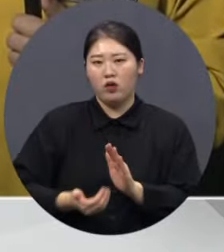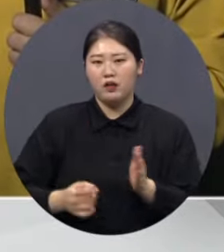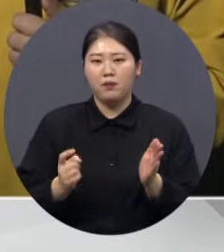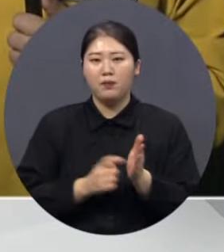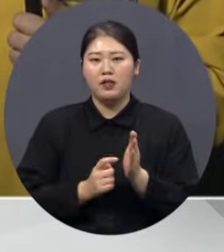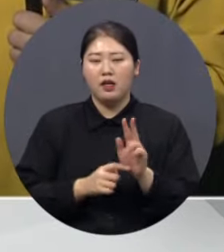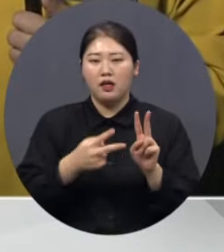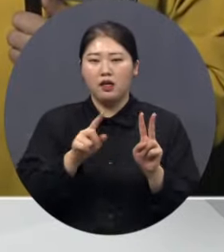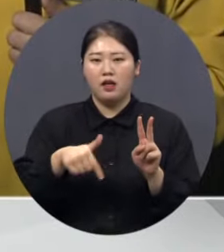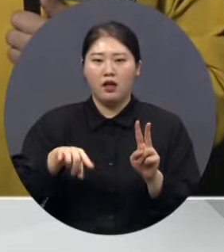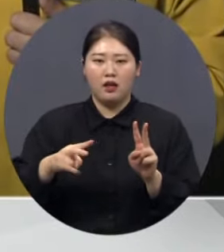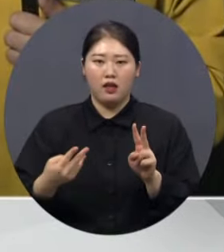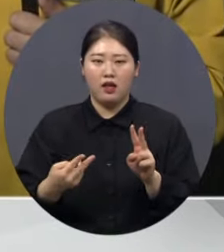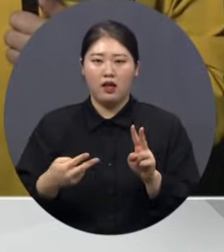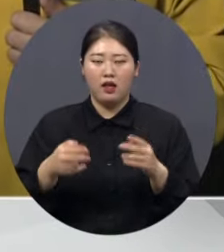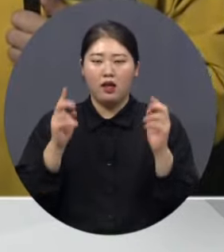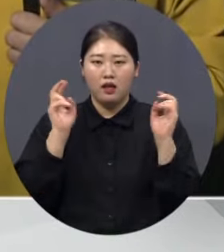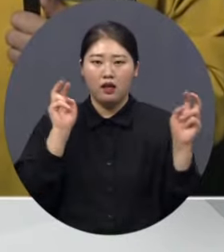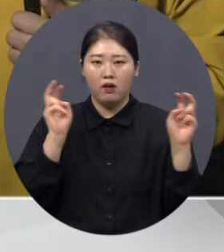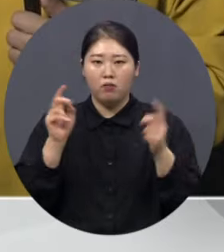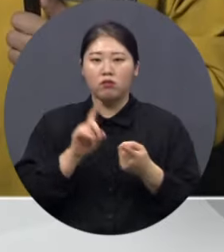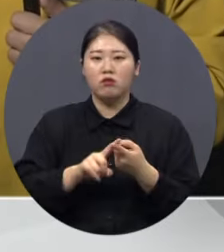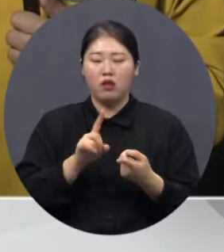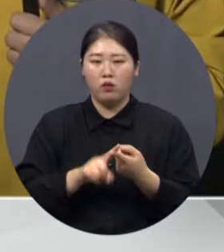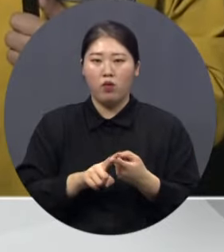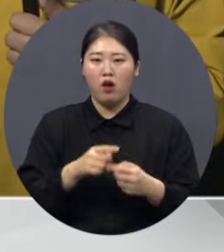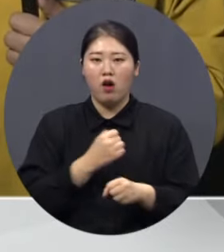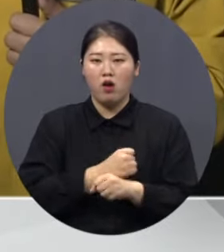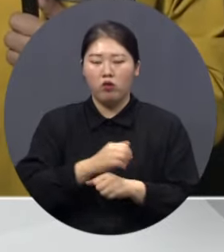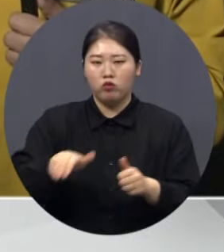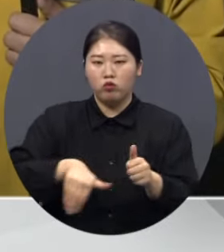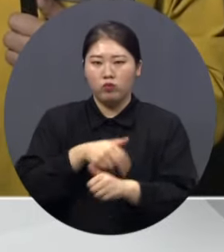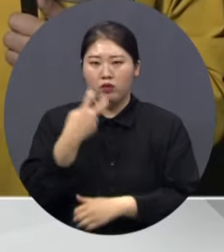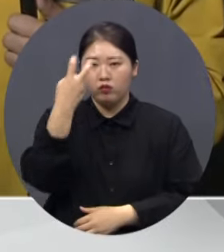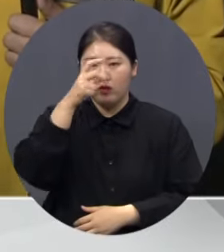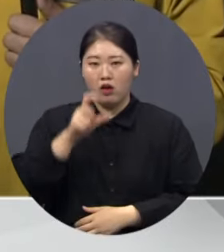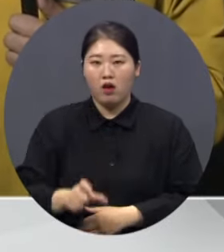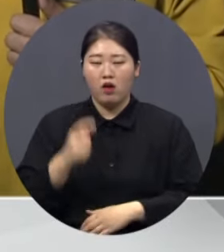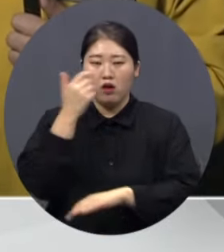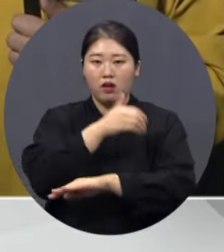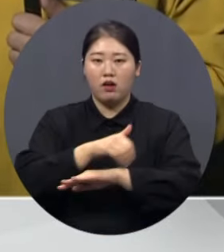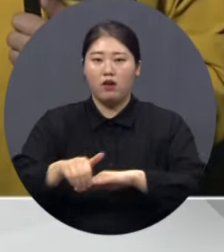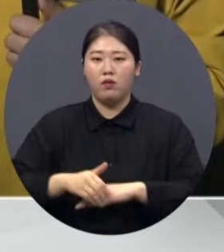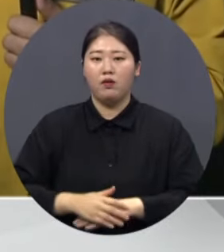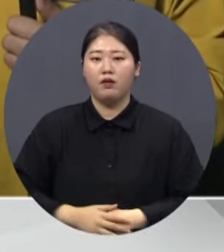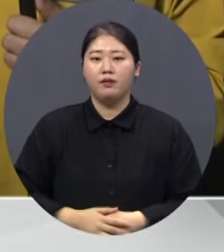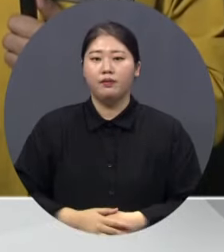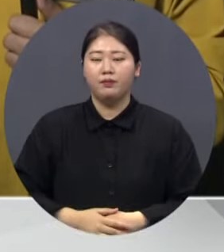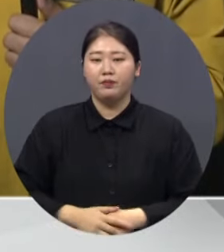근무를 유지하면서 상습 침수 지역, 해안가 주변의 순찰을 강화할 방침입니다.